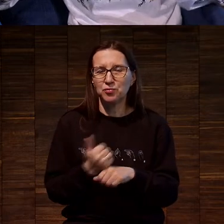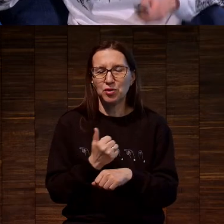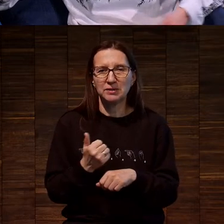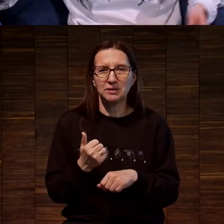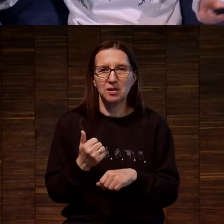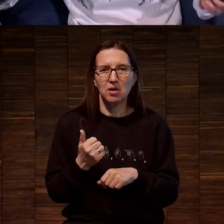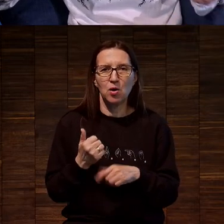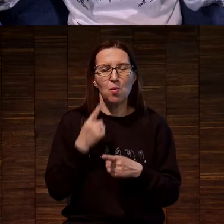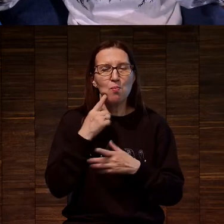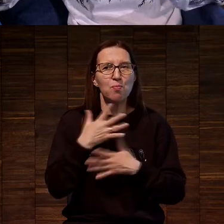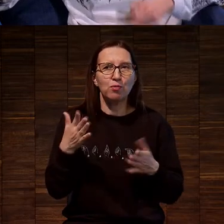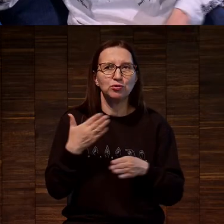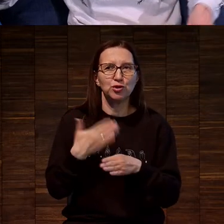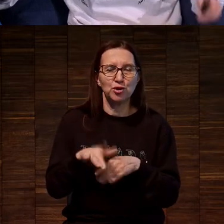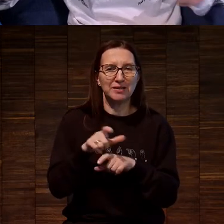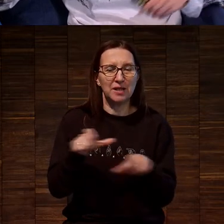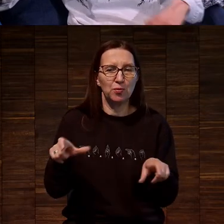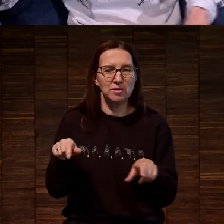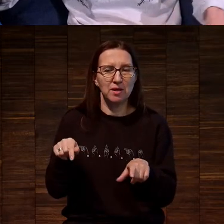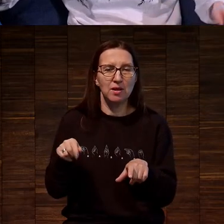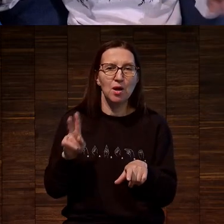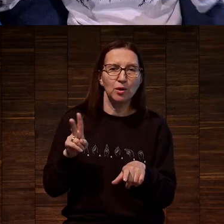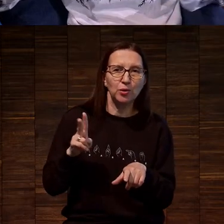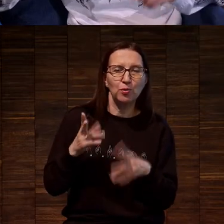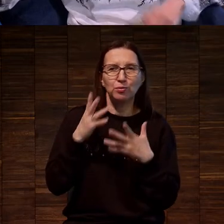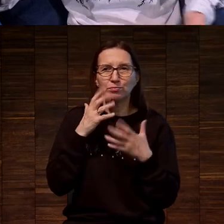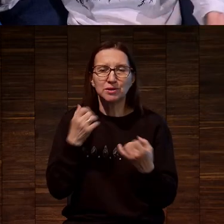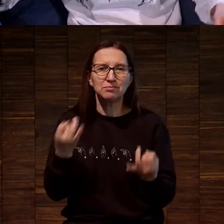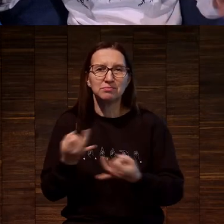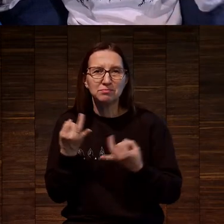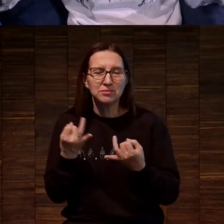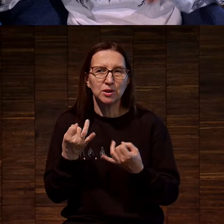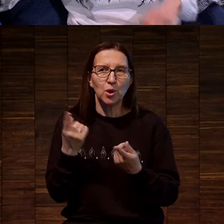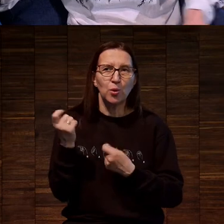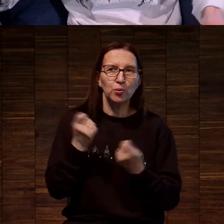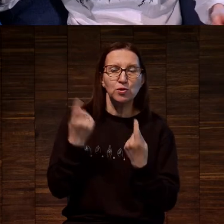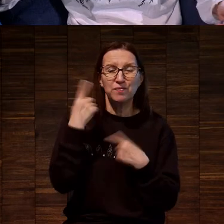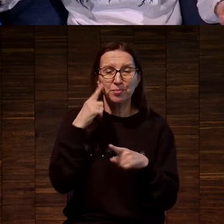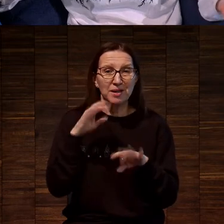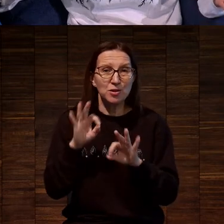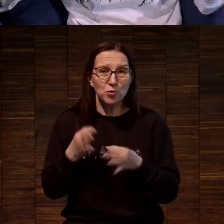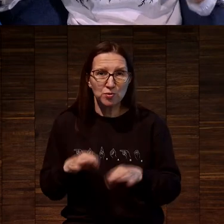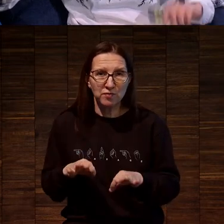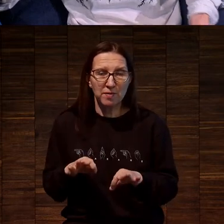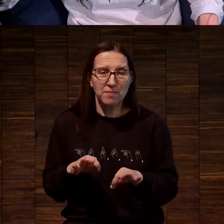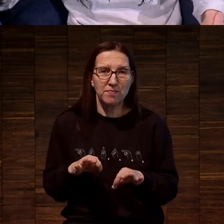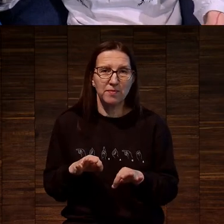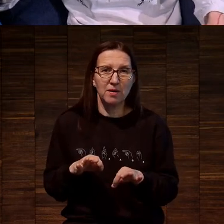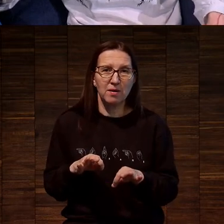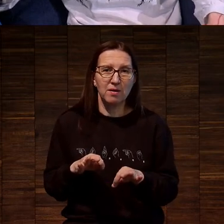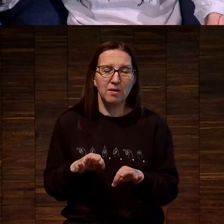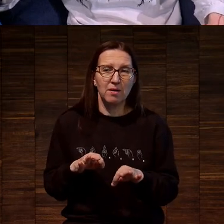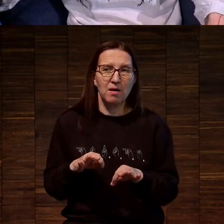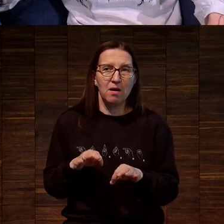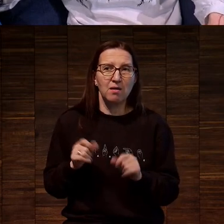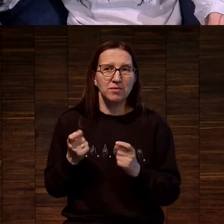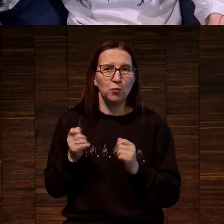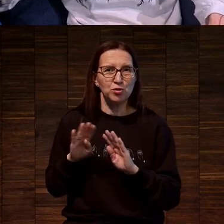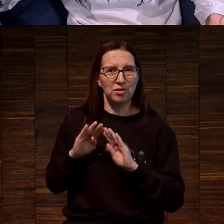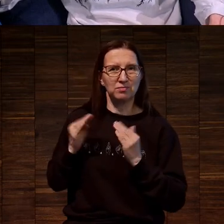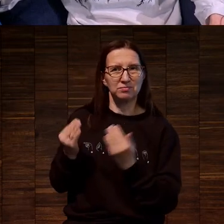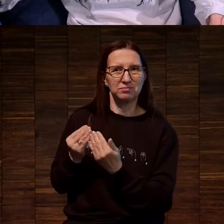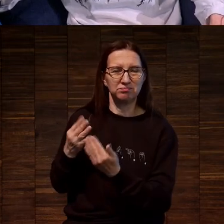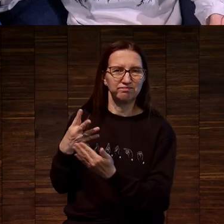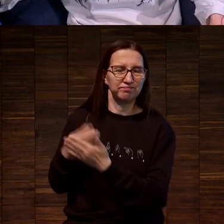очень большую часть людей, которые занимаются какими-то художественными практиками, искусством. Вот. А как